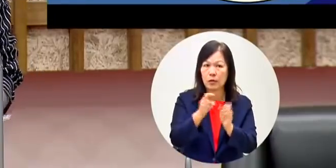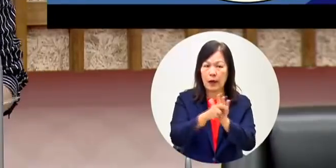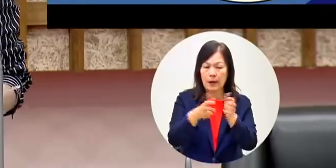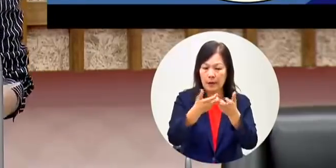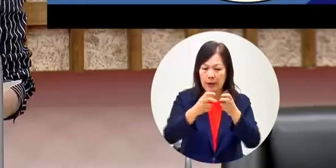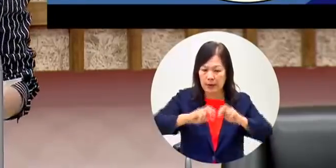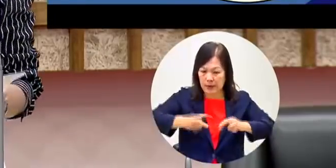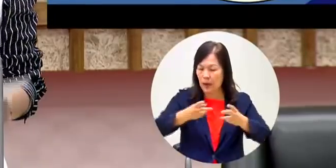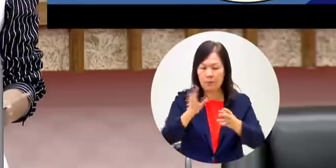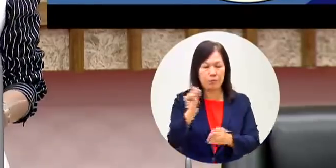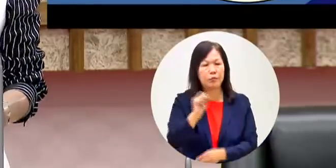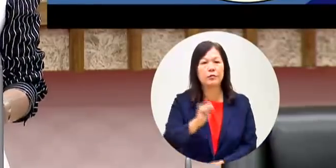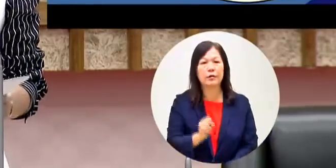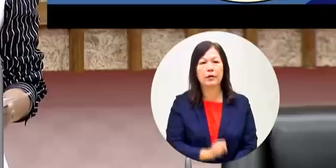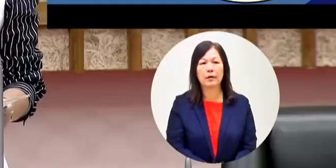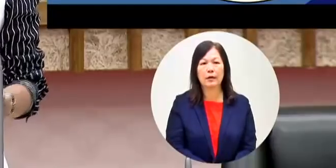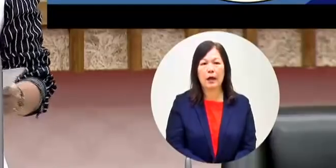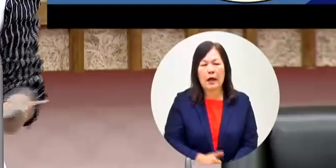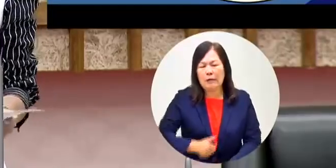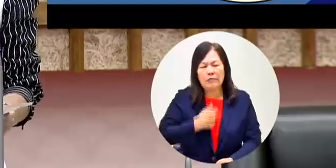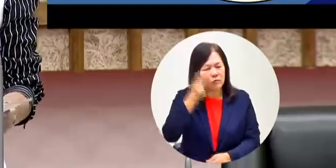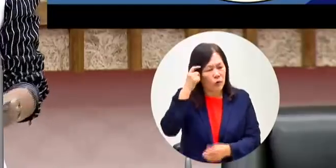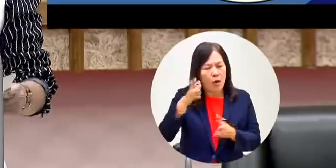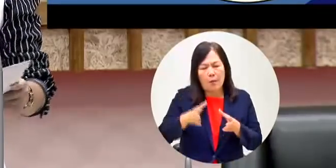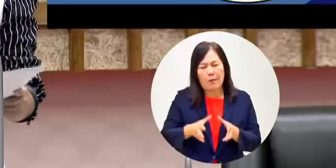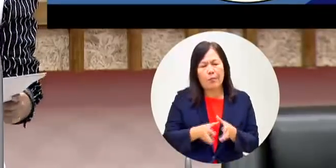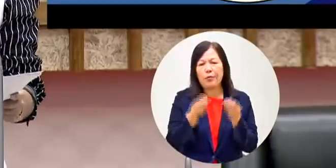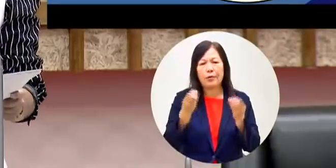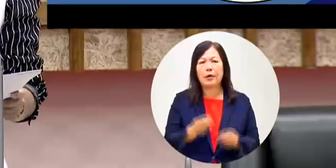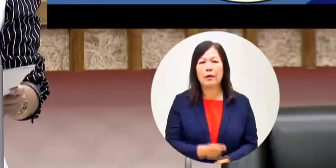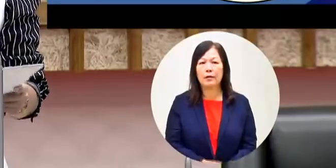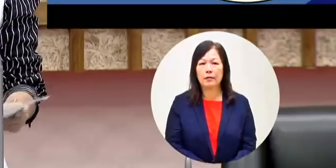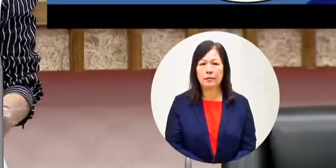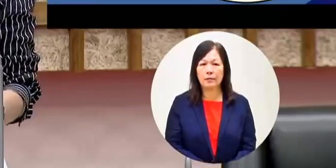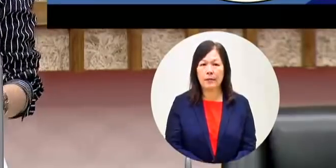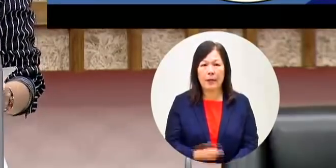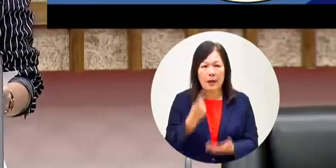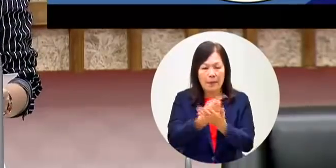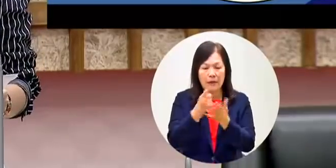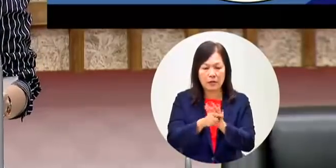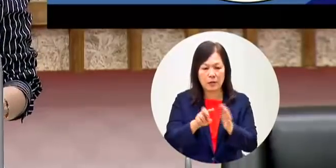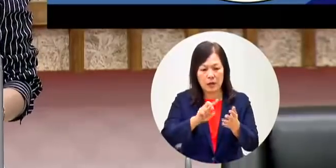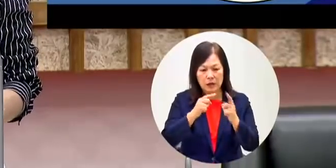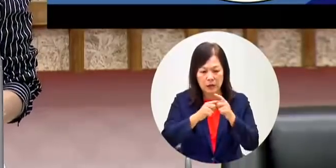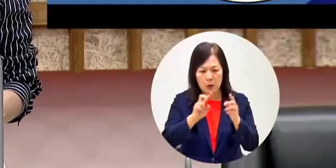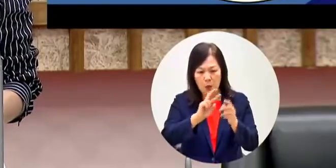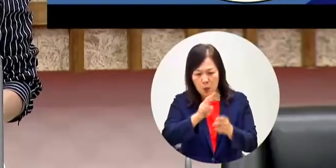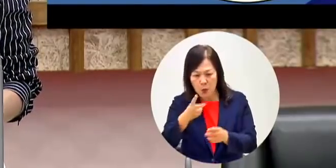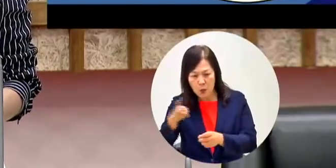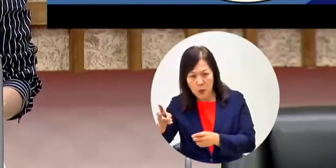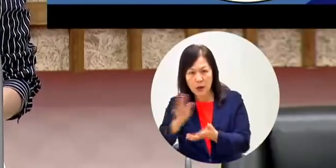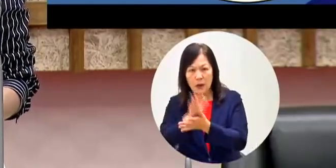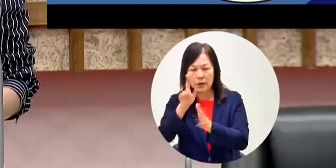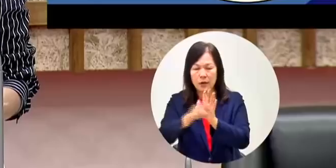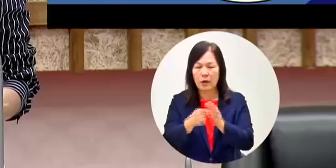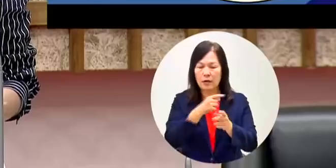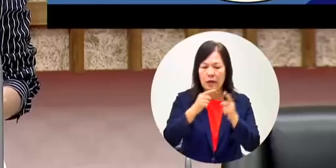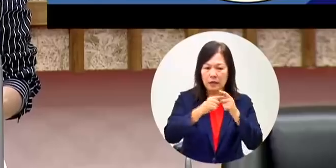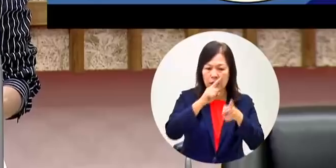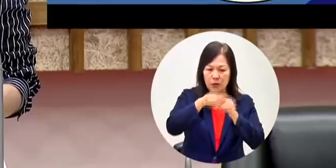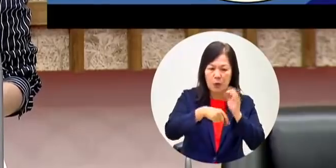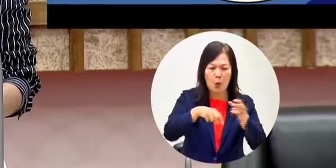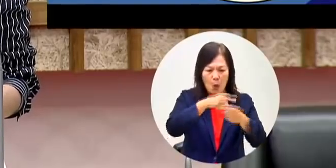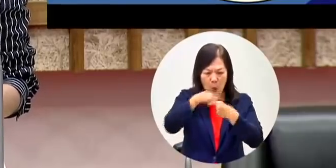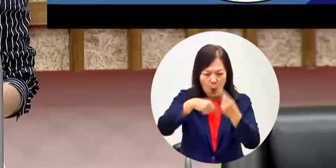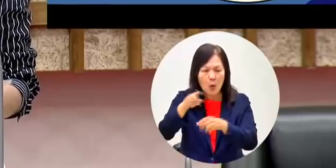有必要。因为呢，常常呢，每逢换的人、换的政党呢，就人事大洗牌。我想这也是耗费了我们